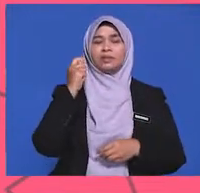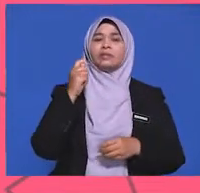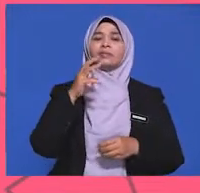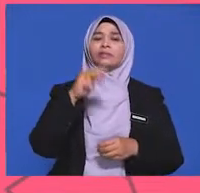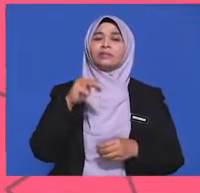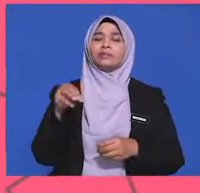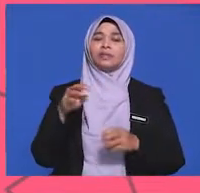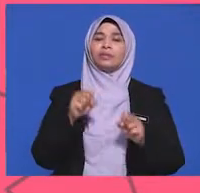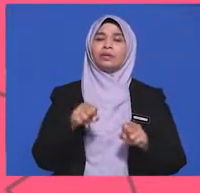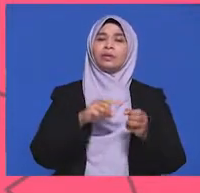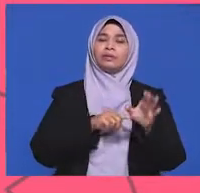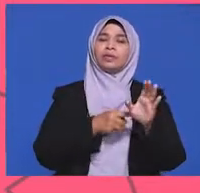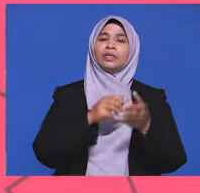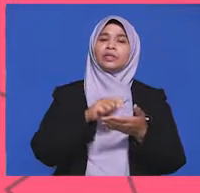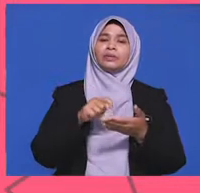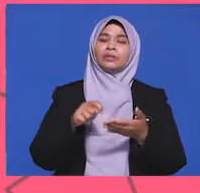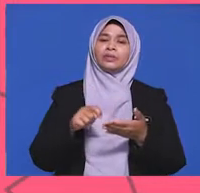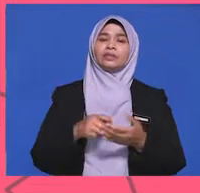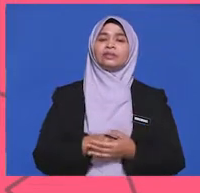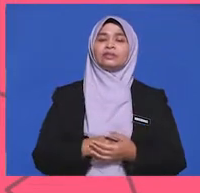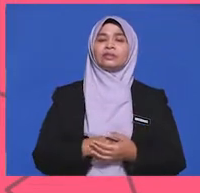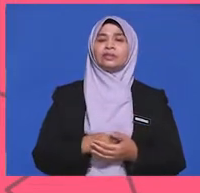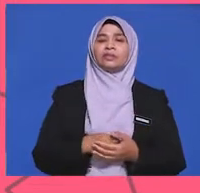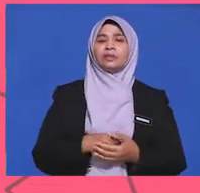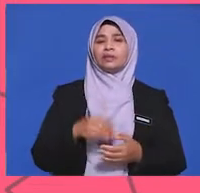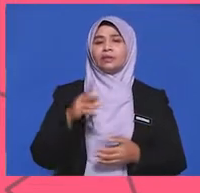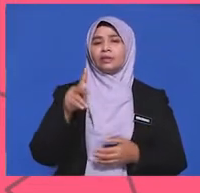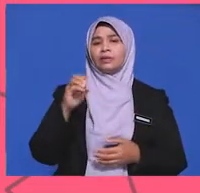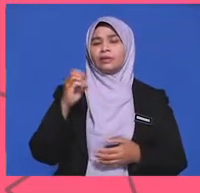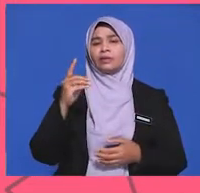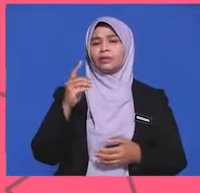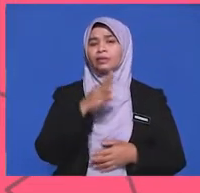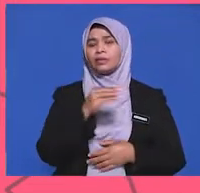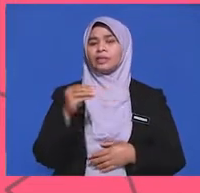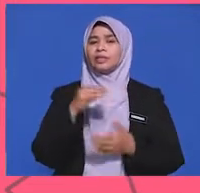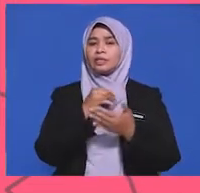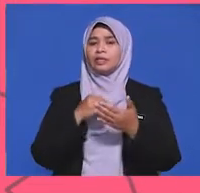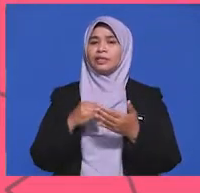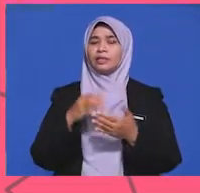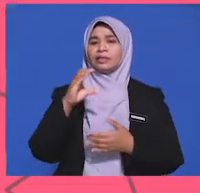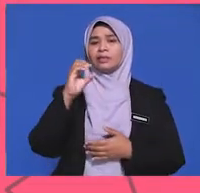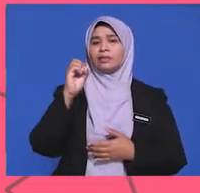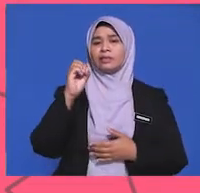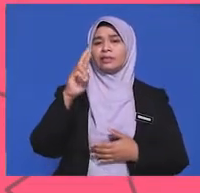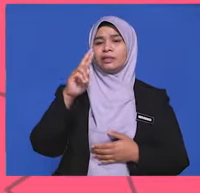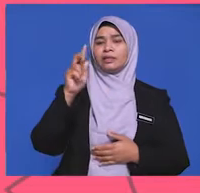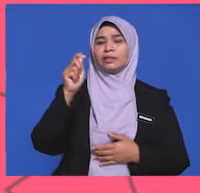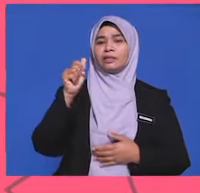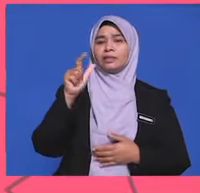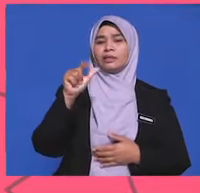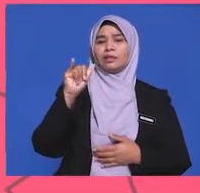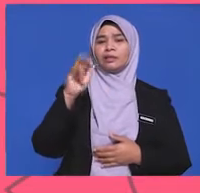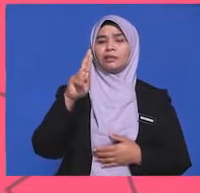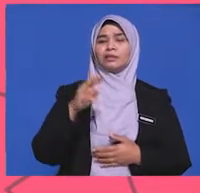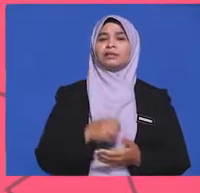murid-murid boleh mula menulis sudokod dan melakar carta alir.